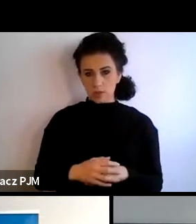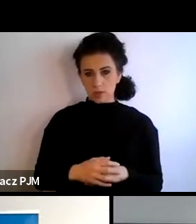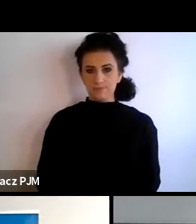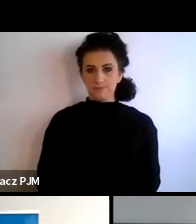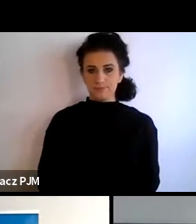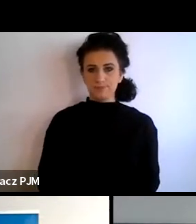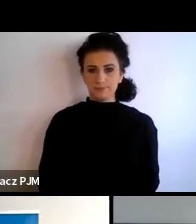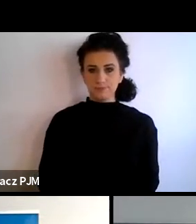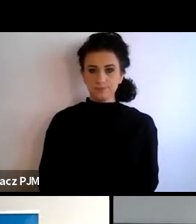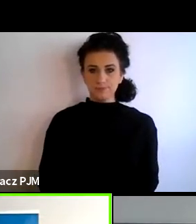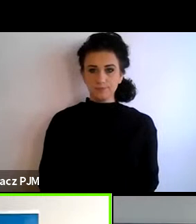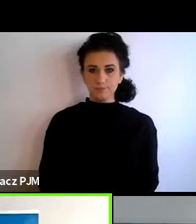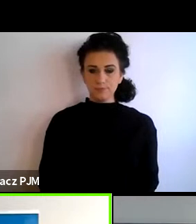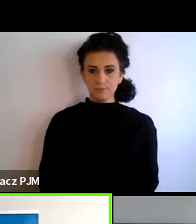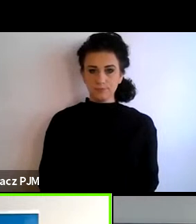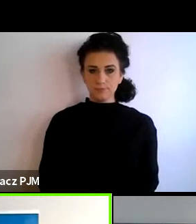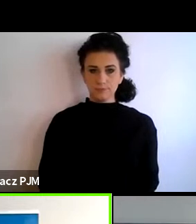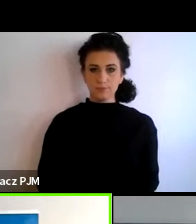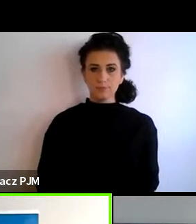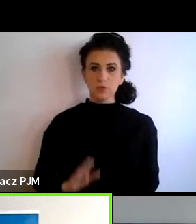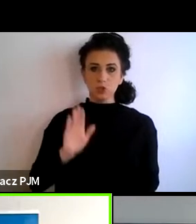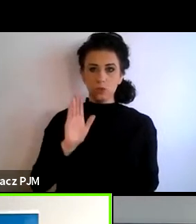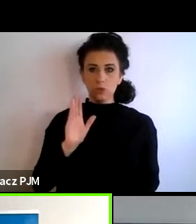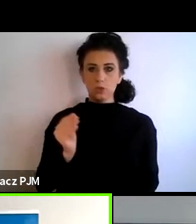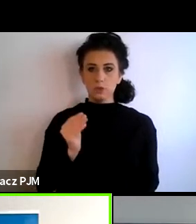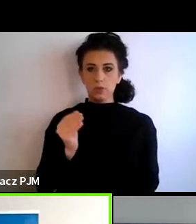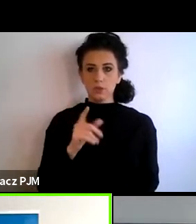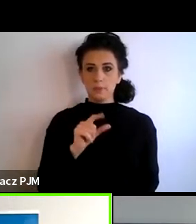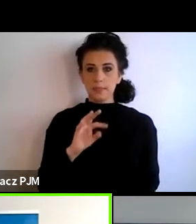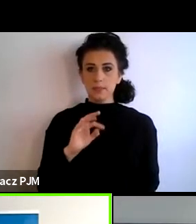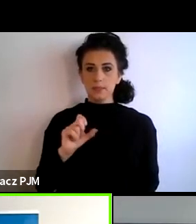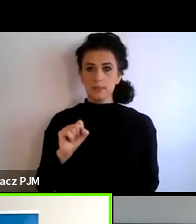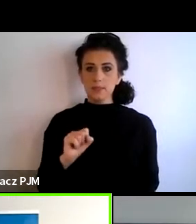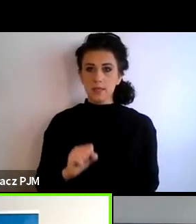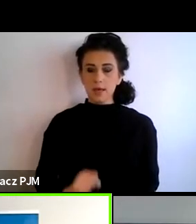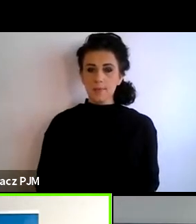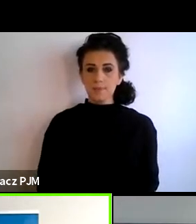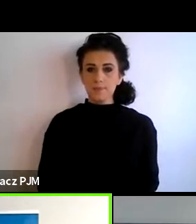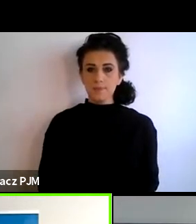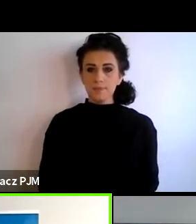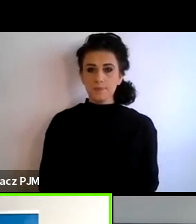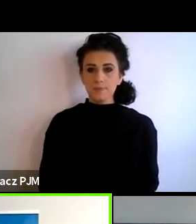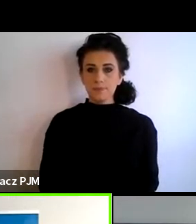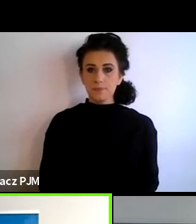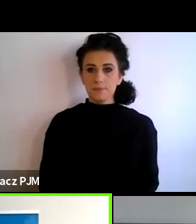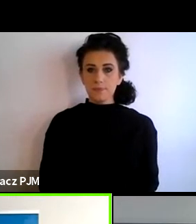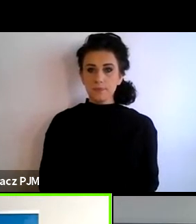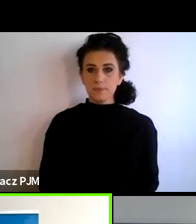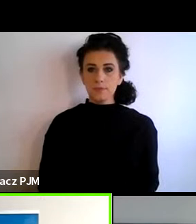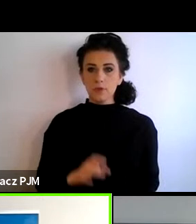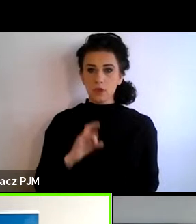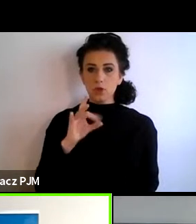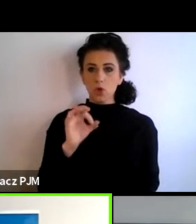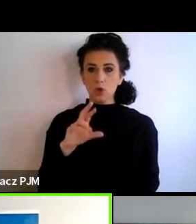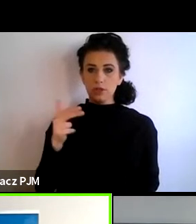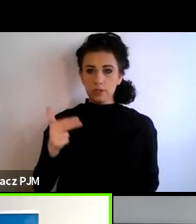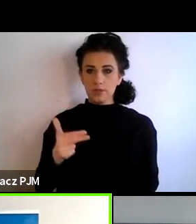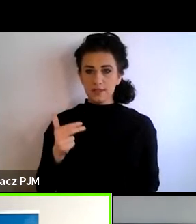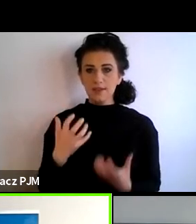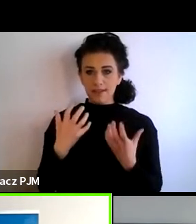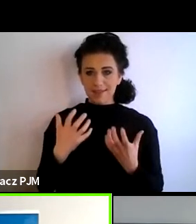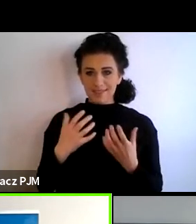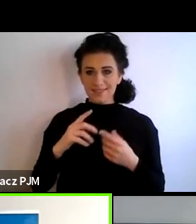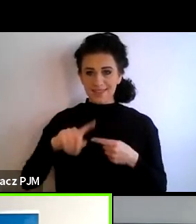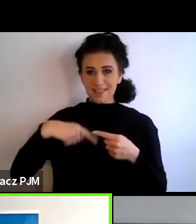chciałam powiedzieć. Mamy jeszcze zgłoszenie od Patrycji. Ja mam pewne podejrzenie, że Patrycja po prostu chce bardzo elastycznie przejść do